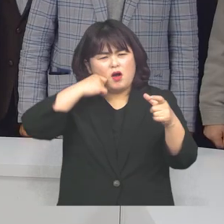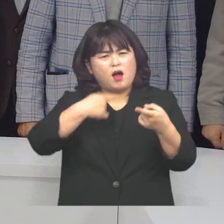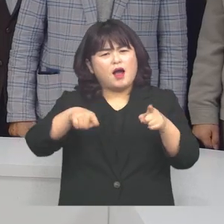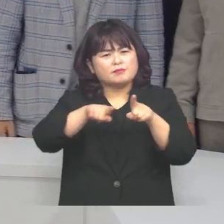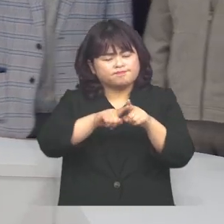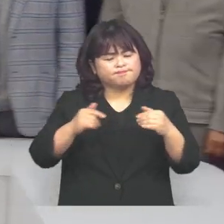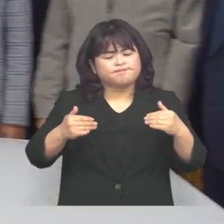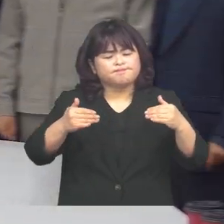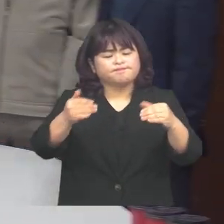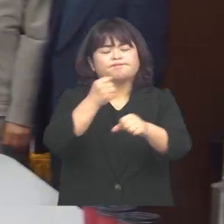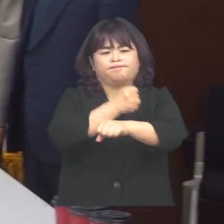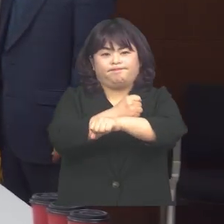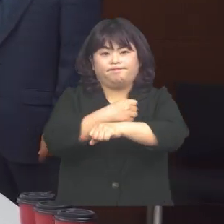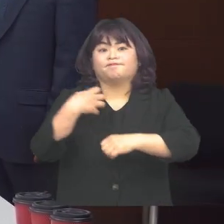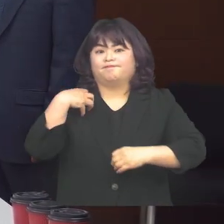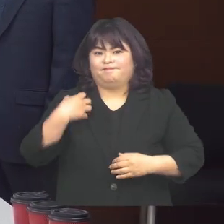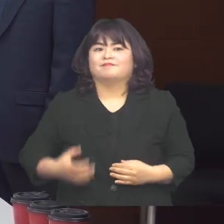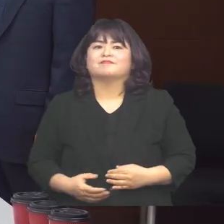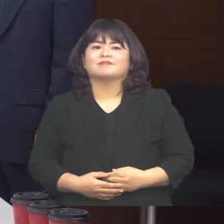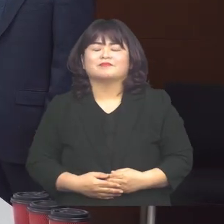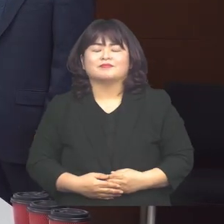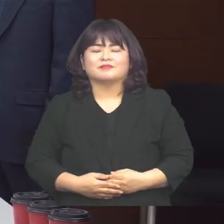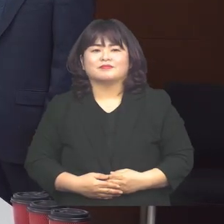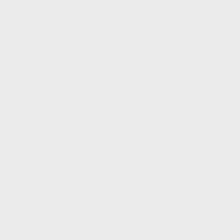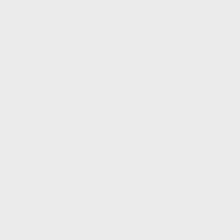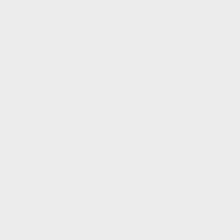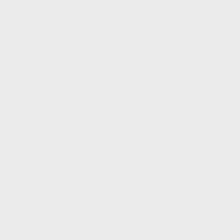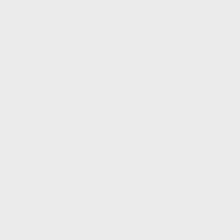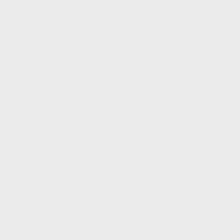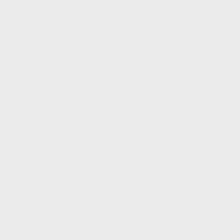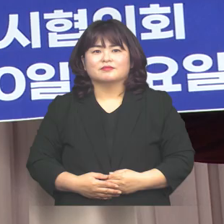지역사회 상생에 기여하고 있습니다.